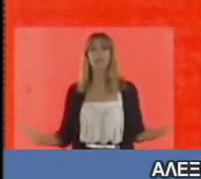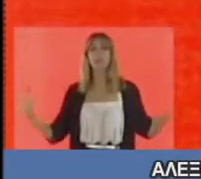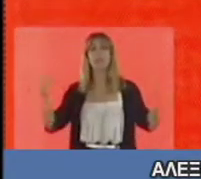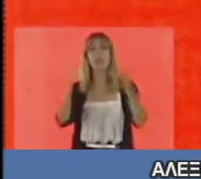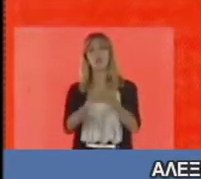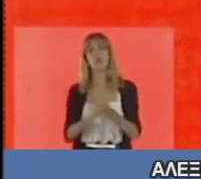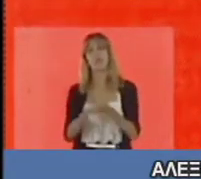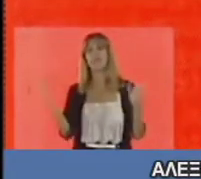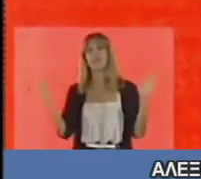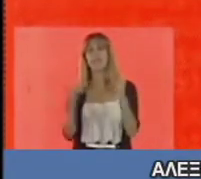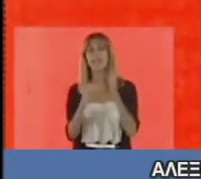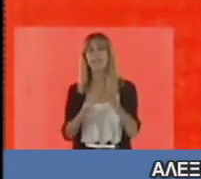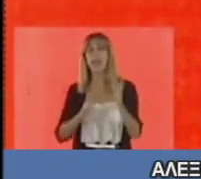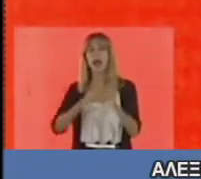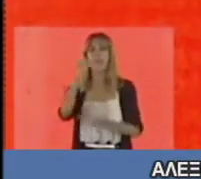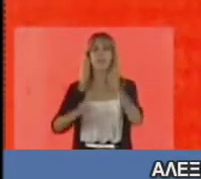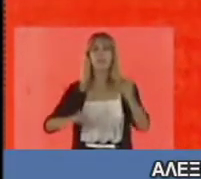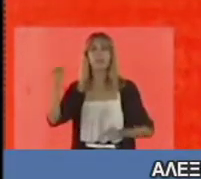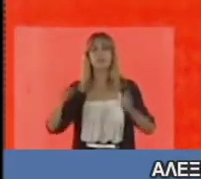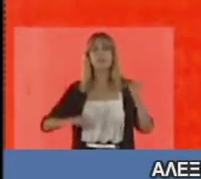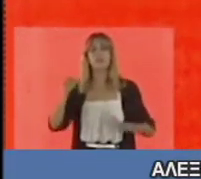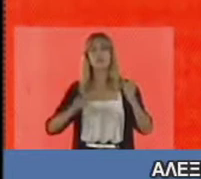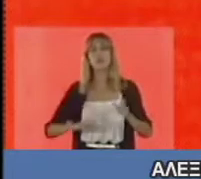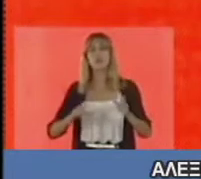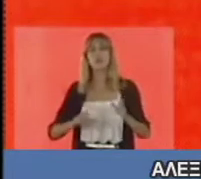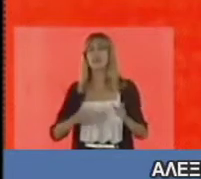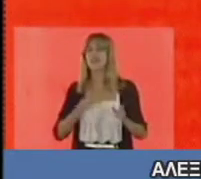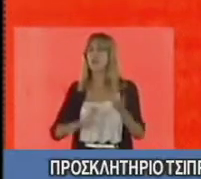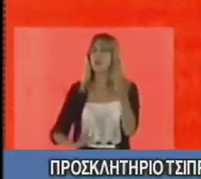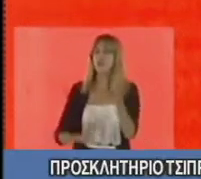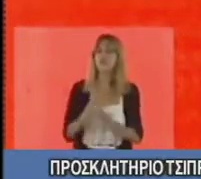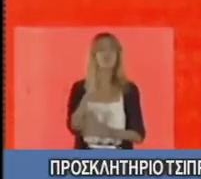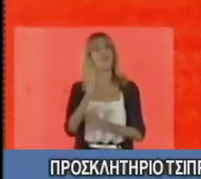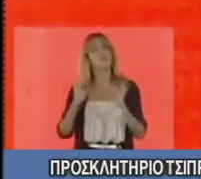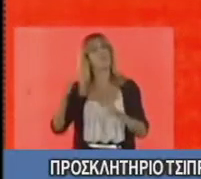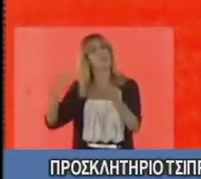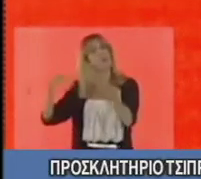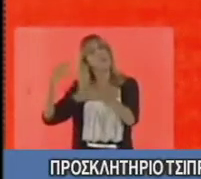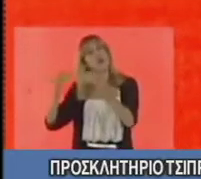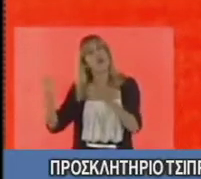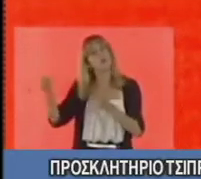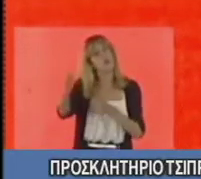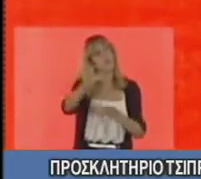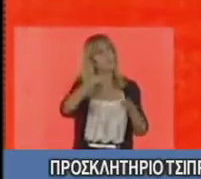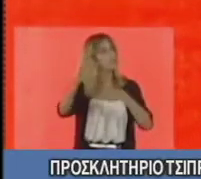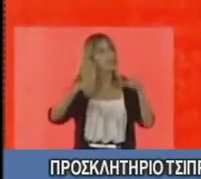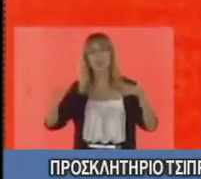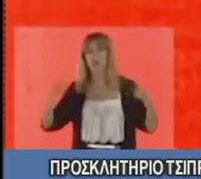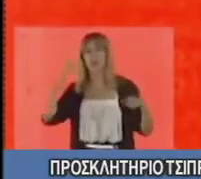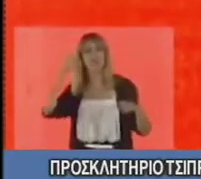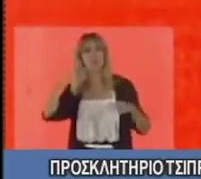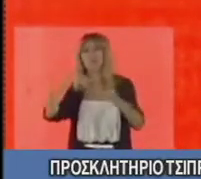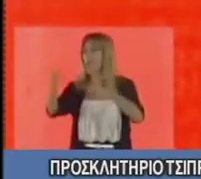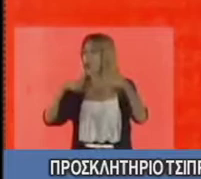χιλιάδες προοδευτικοί πολίτες με διαφορετικές καταγωγές και παραδόσεις για να φτιάξουμε το ΣΥΡΙΖΑ,